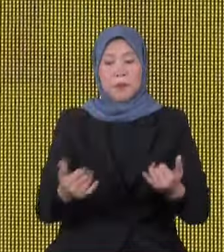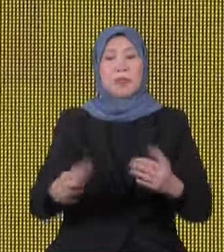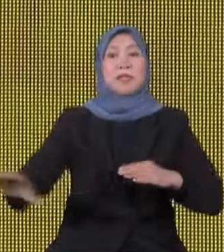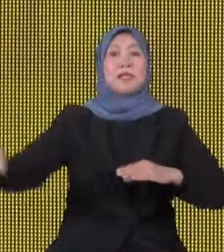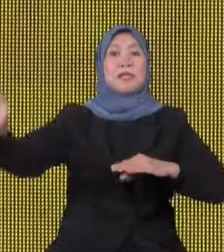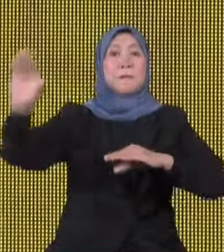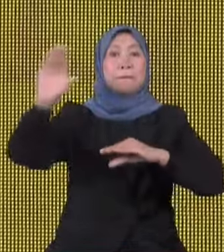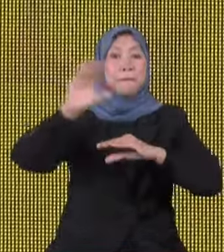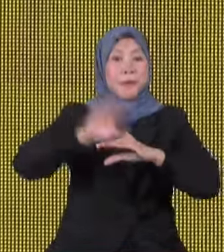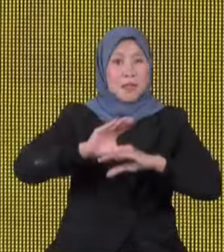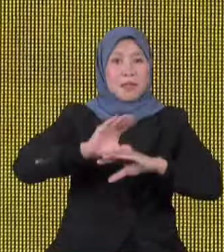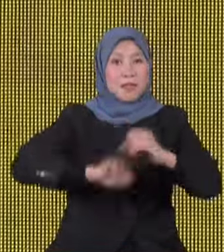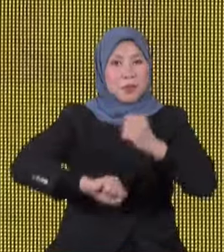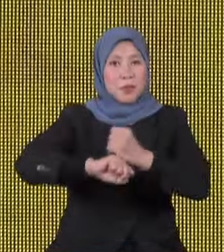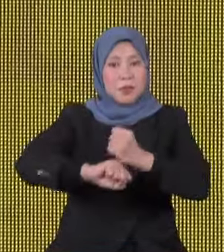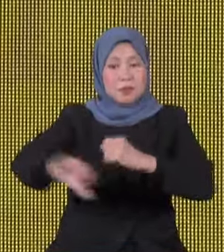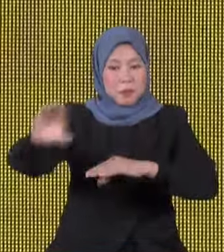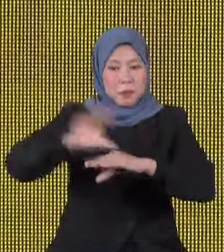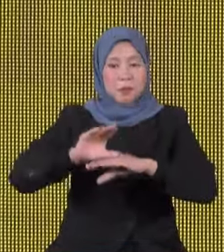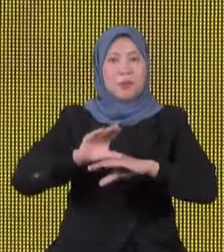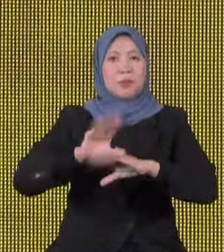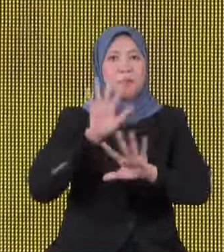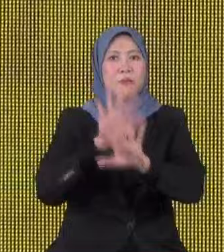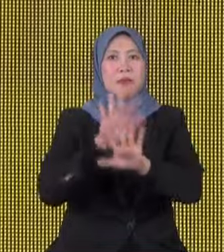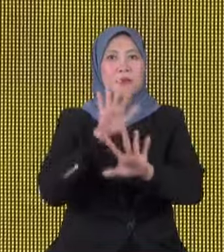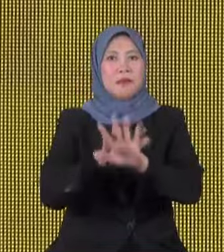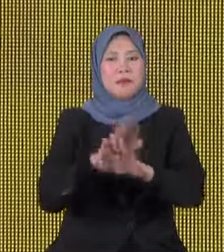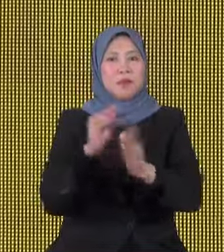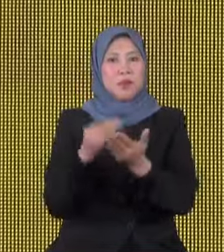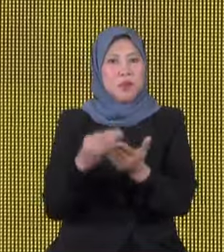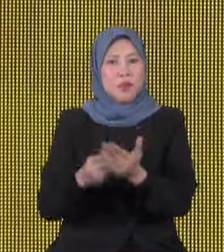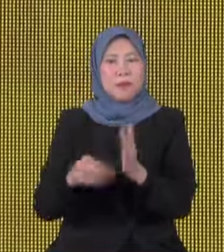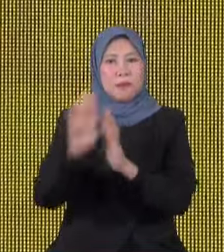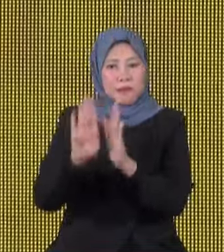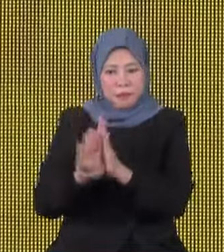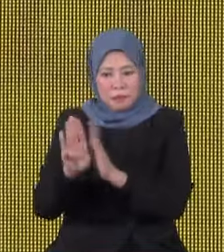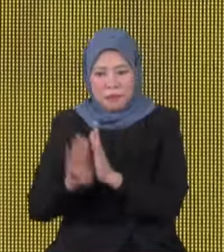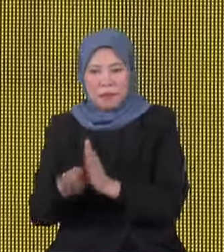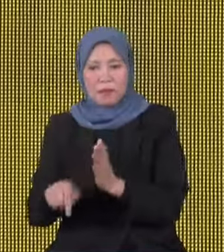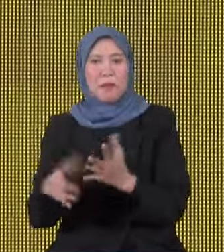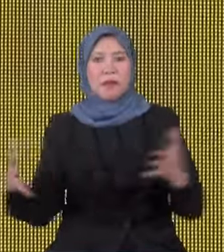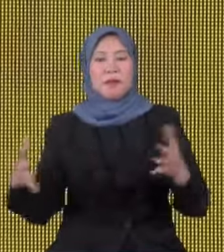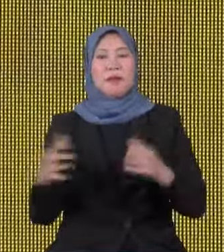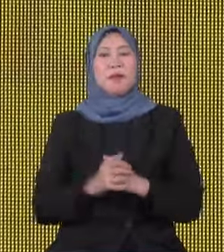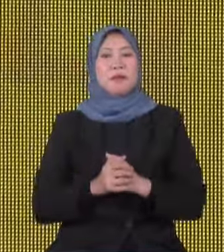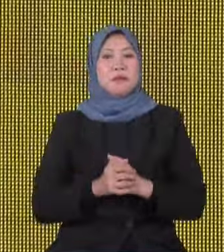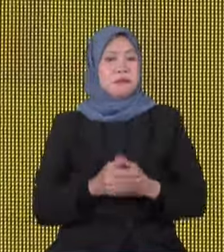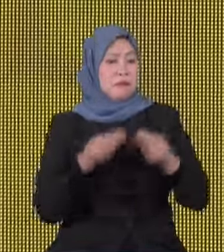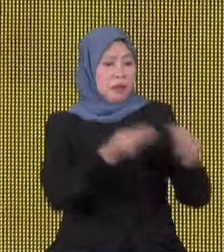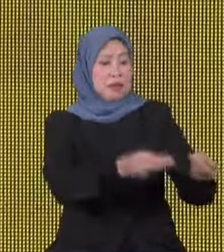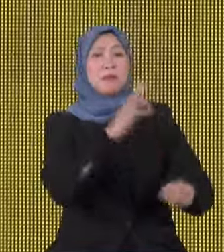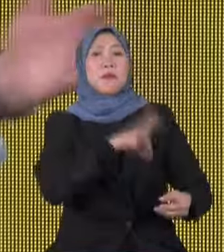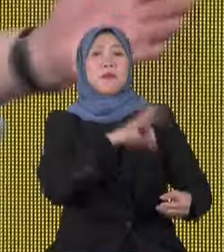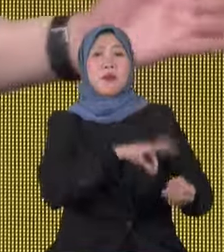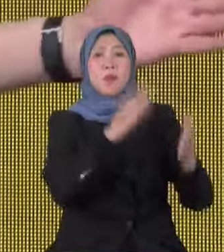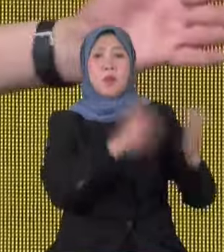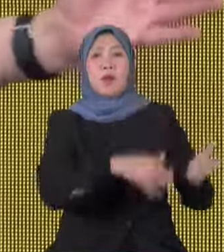subsidi 10 bilion itu beri manfaat kepada tokek-tokek kaya dan